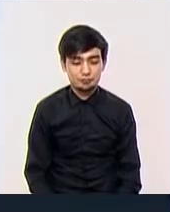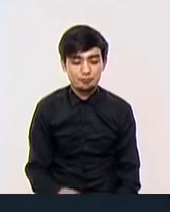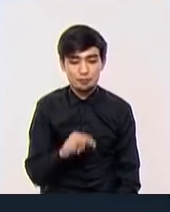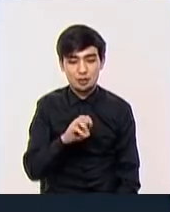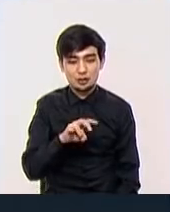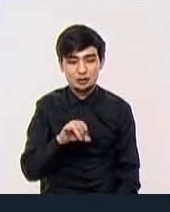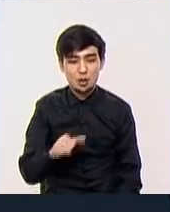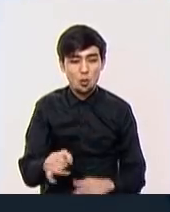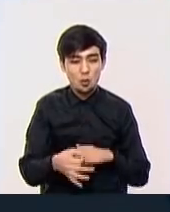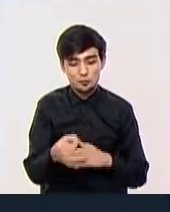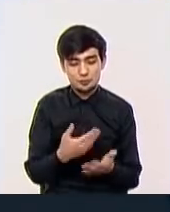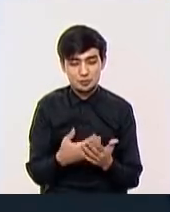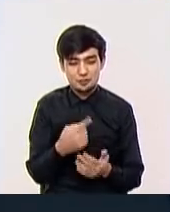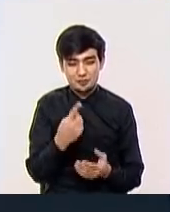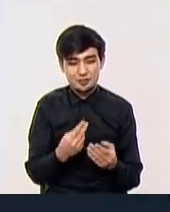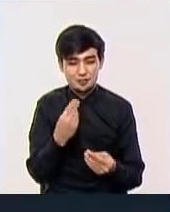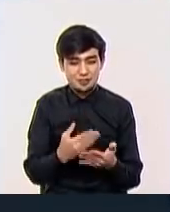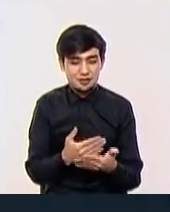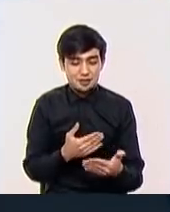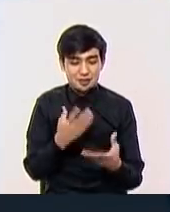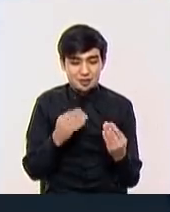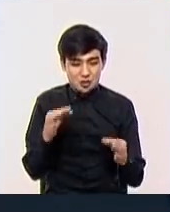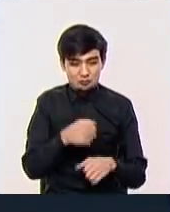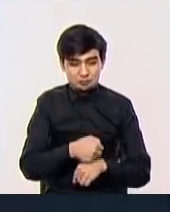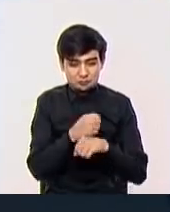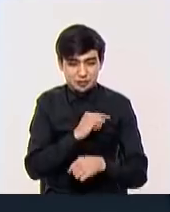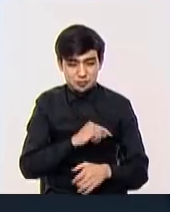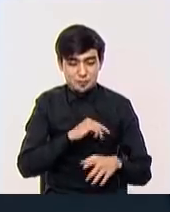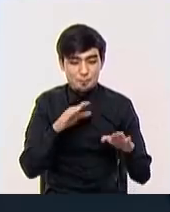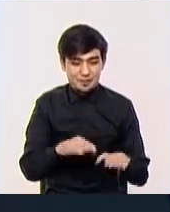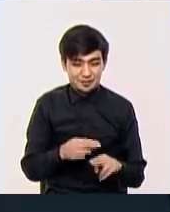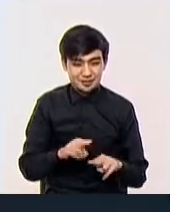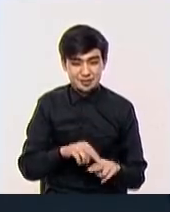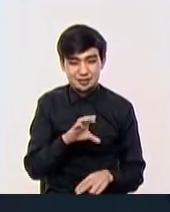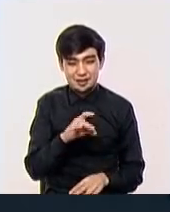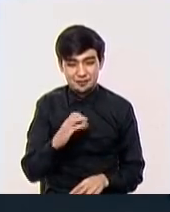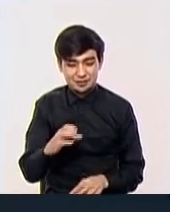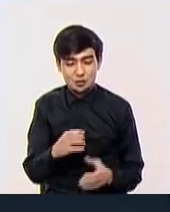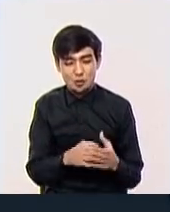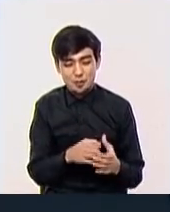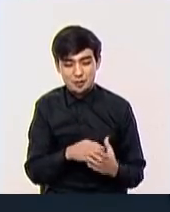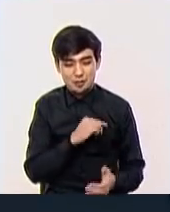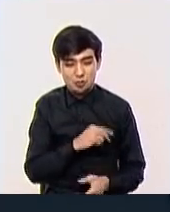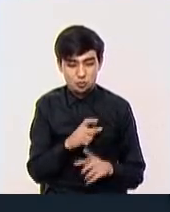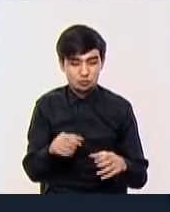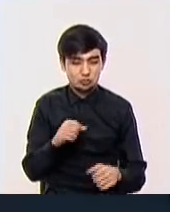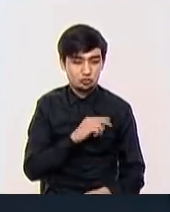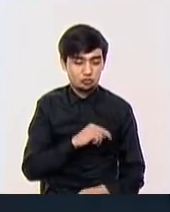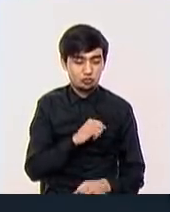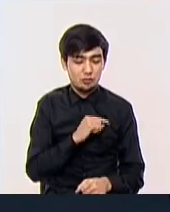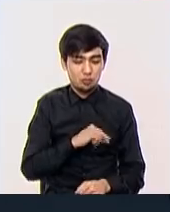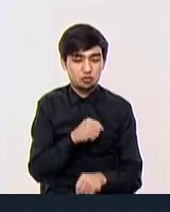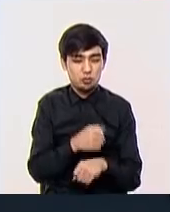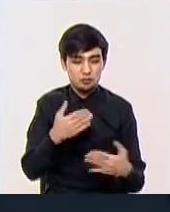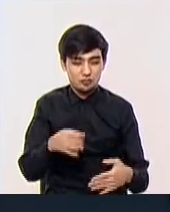Маңғыстау облысында бірнеше күннен бері ереуілге шыққан бір қатар кәсіпорын мен сервистік компания жұмысшылары жұмыстарын тоқтатты. Наразы